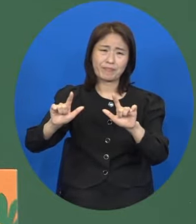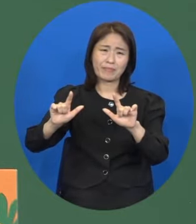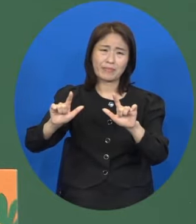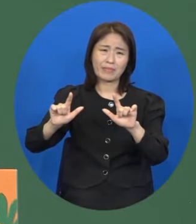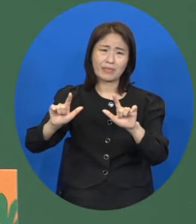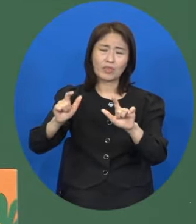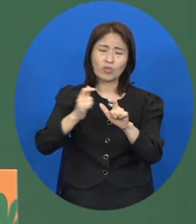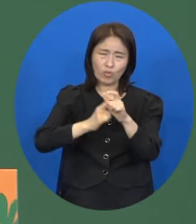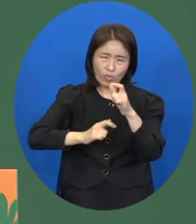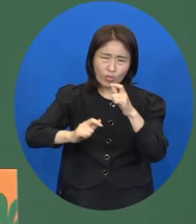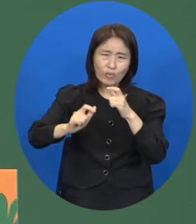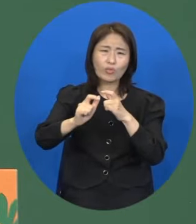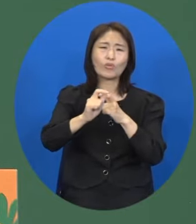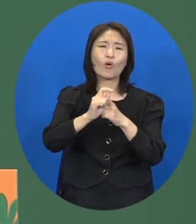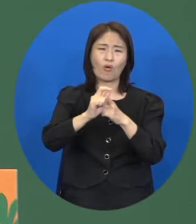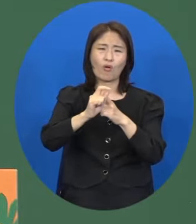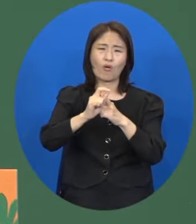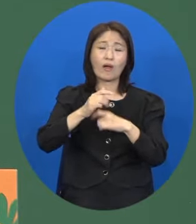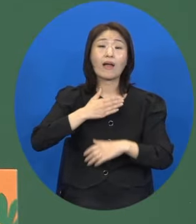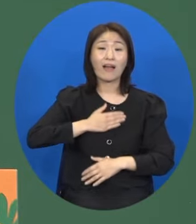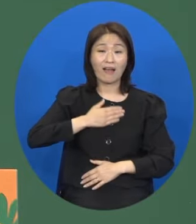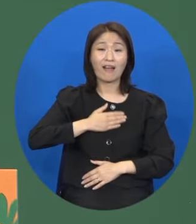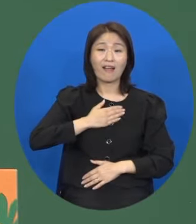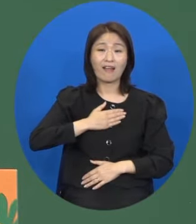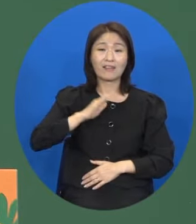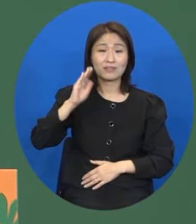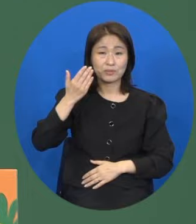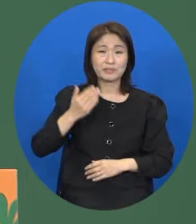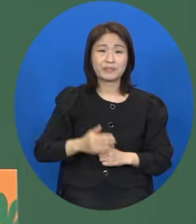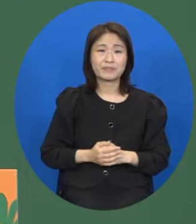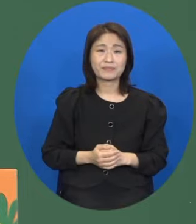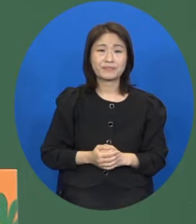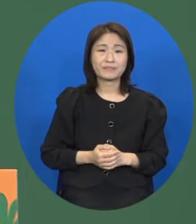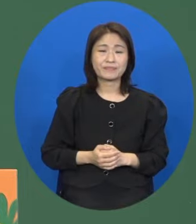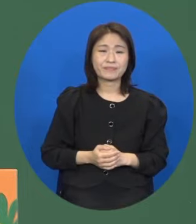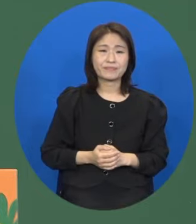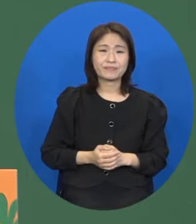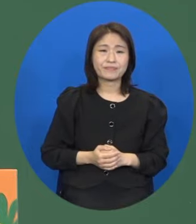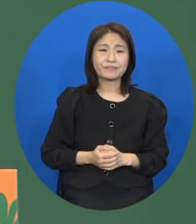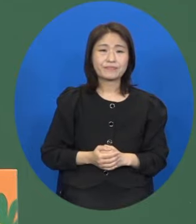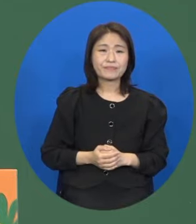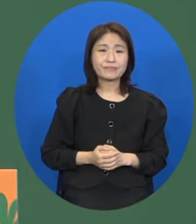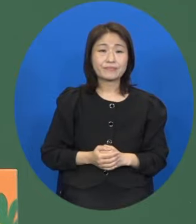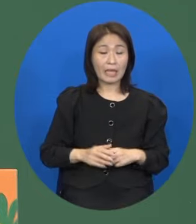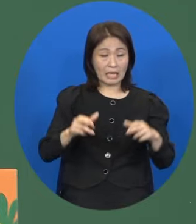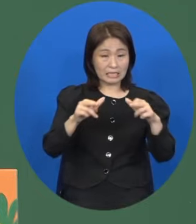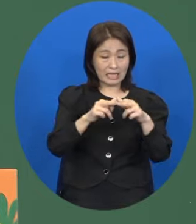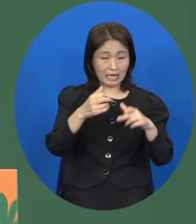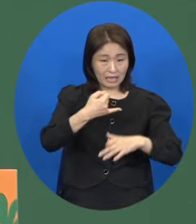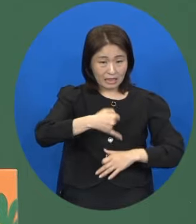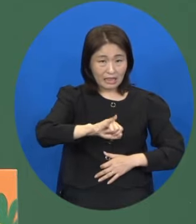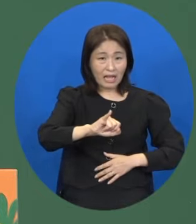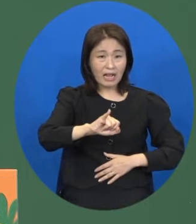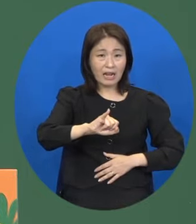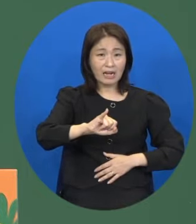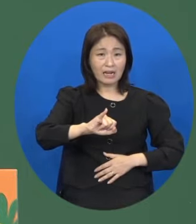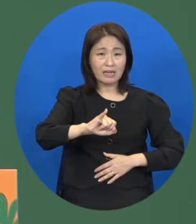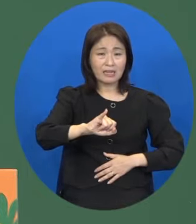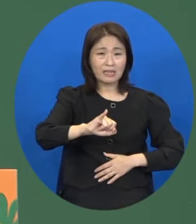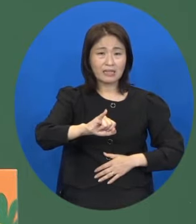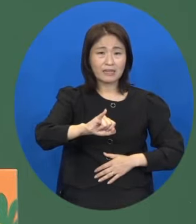넓게 만날 수 있었습니다. 좀 과장해서 이야기하면 장애 아이로 인해 목사이기